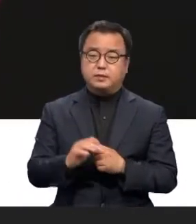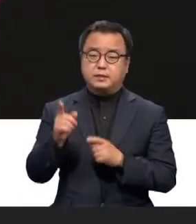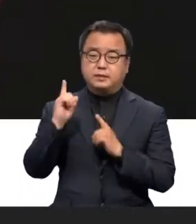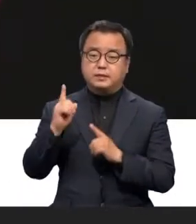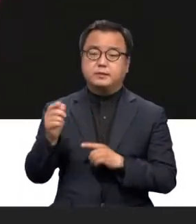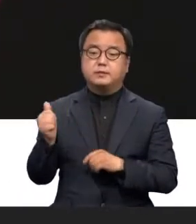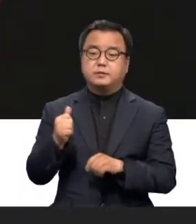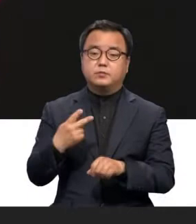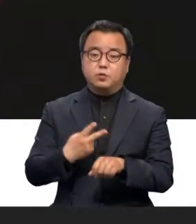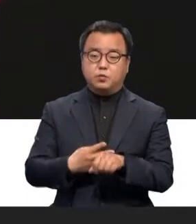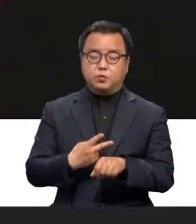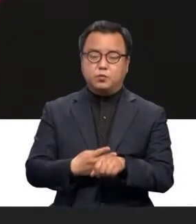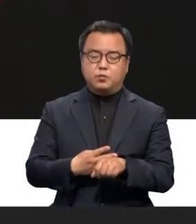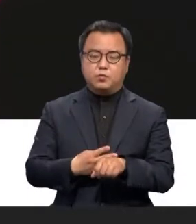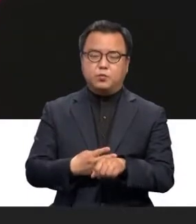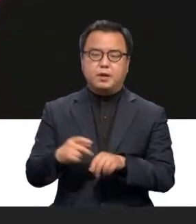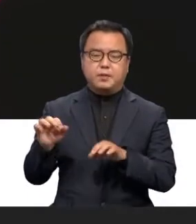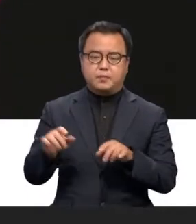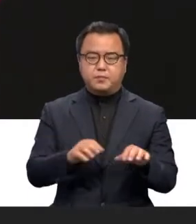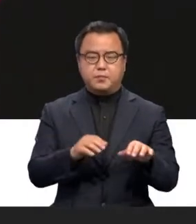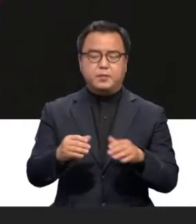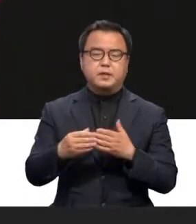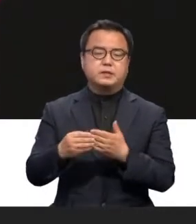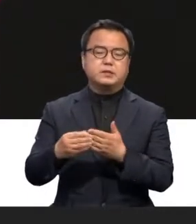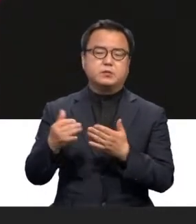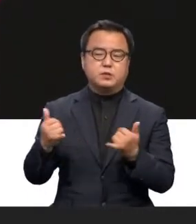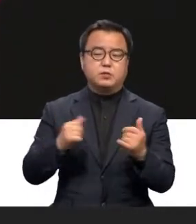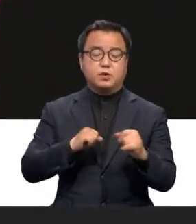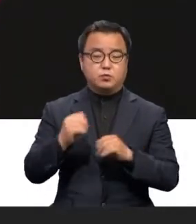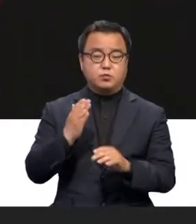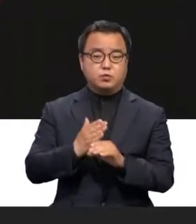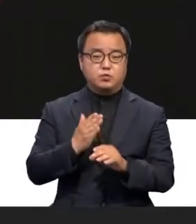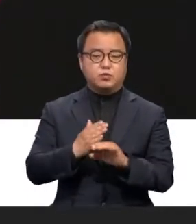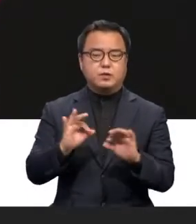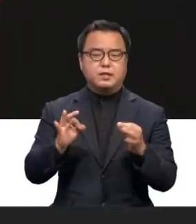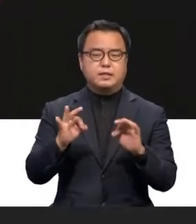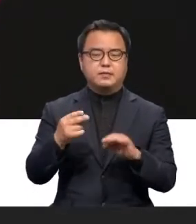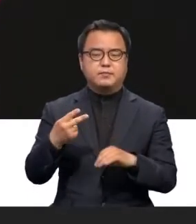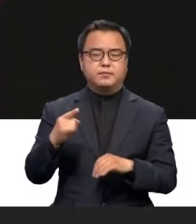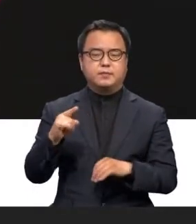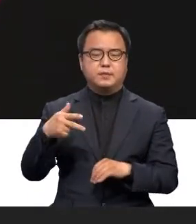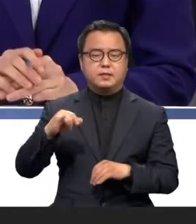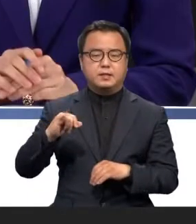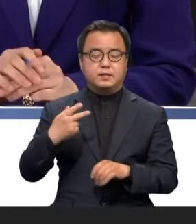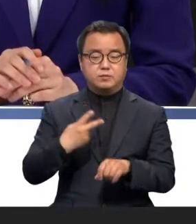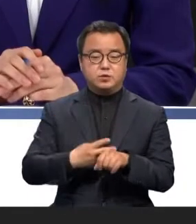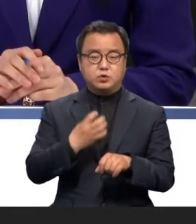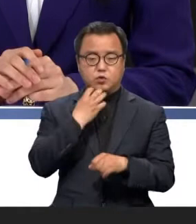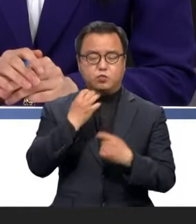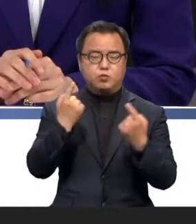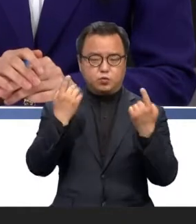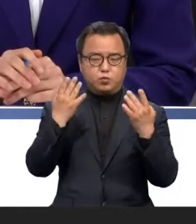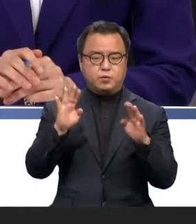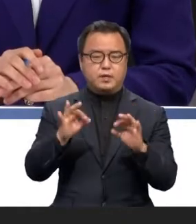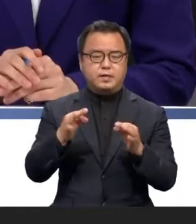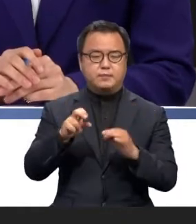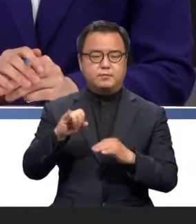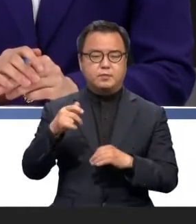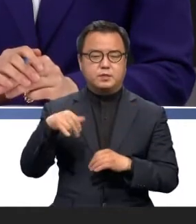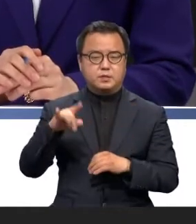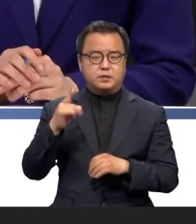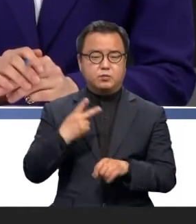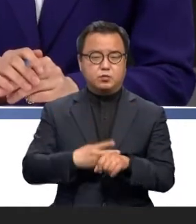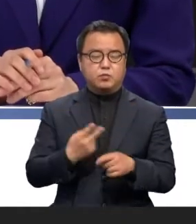피아니스트, 지휘자로 활발하게 활동하고 있는 한국예술종합학교 김대진 교수, 서울대학교 김민지 교수와 함께 베토벤의